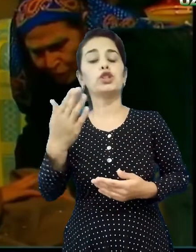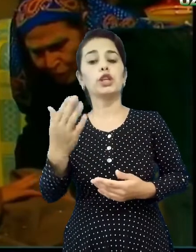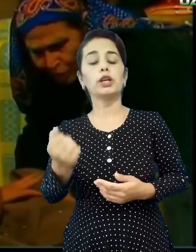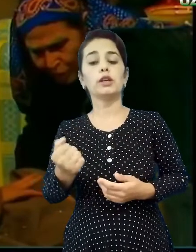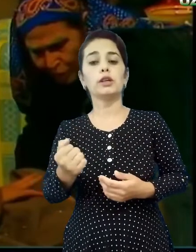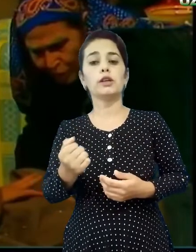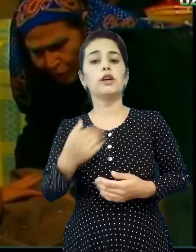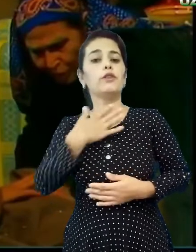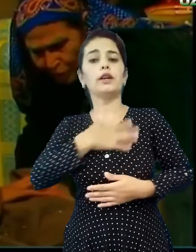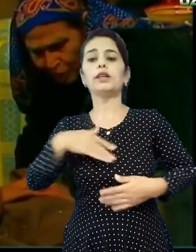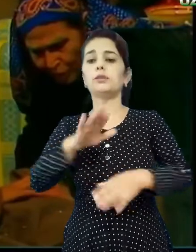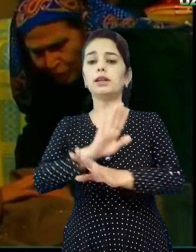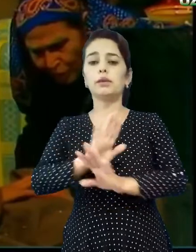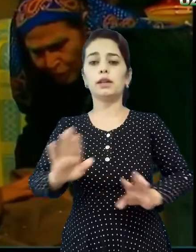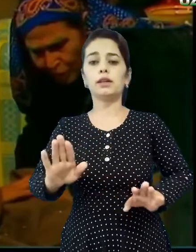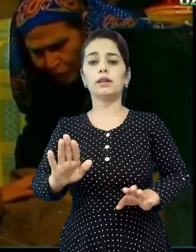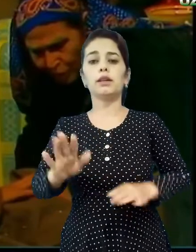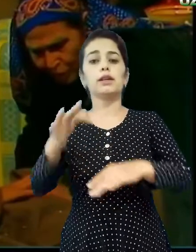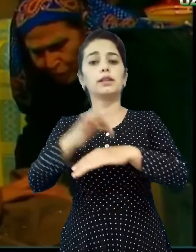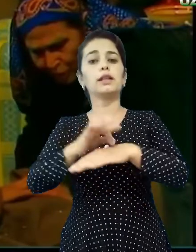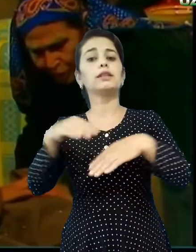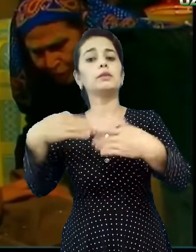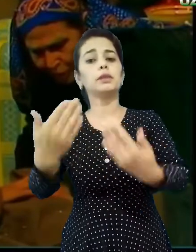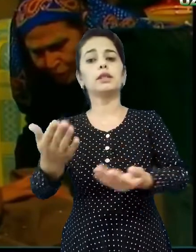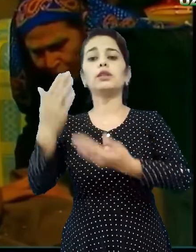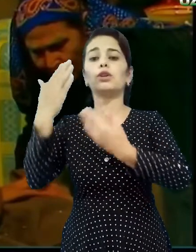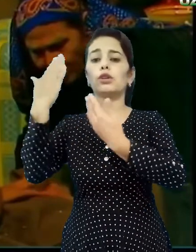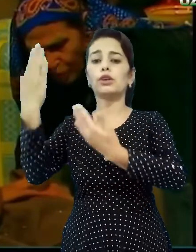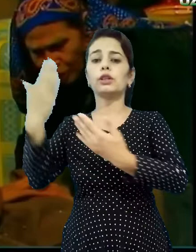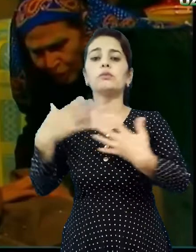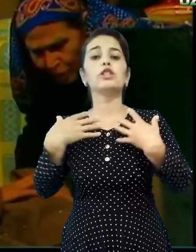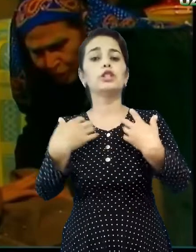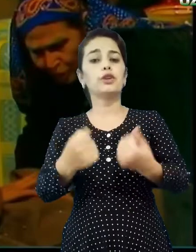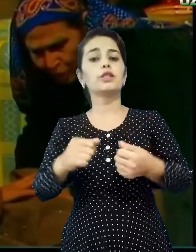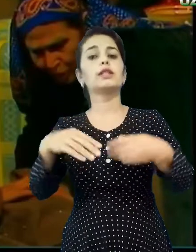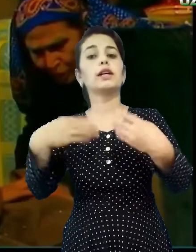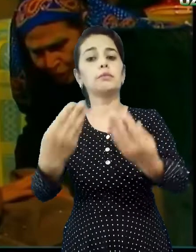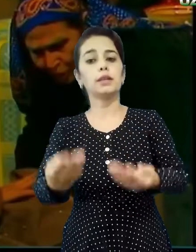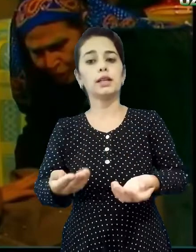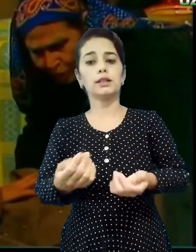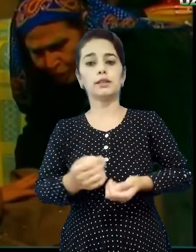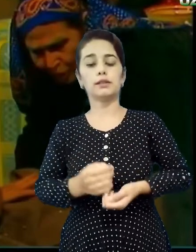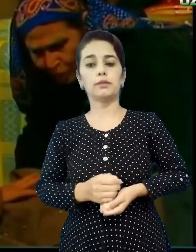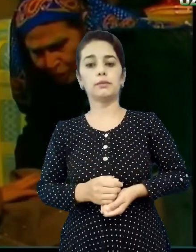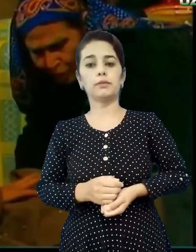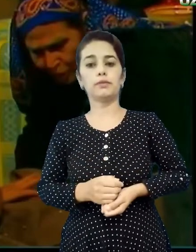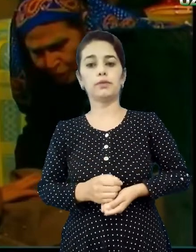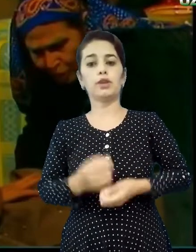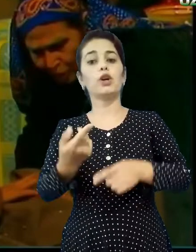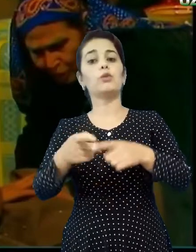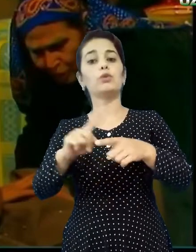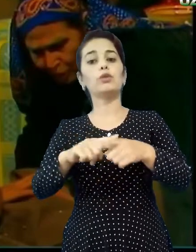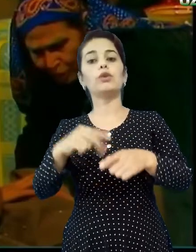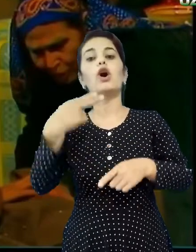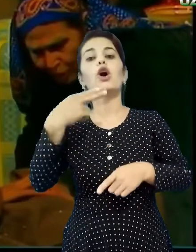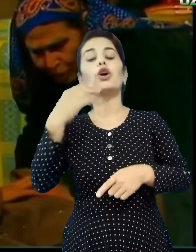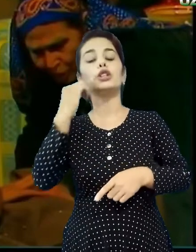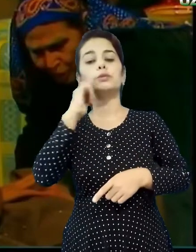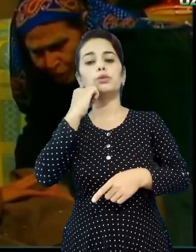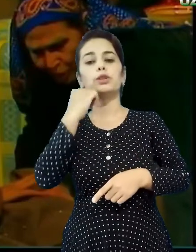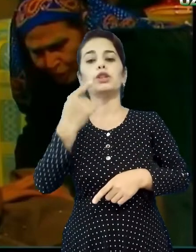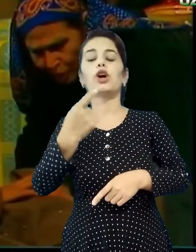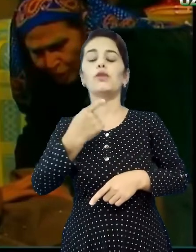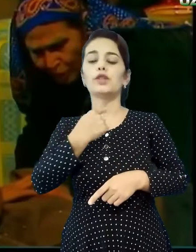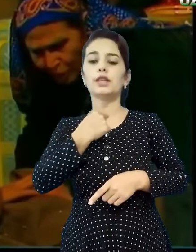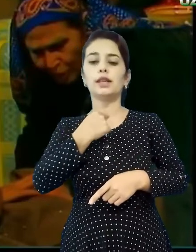Voy poshsha, vahima qilmang. Dardini bergan Allohim shifosini ham beradi. Bu